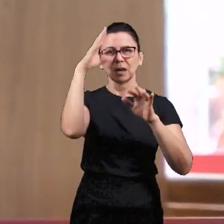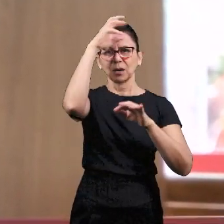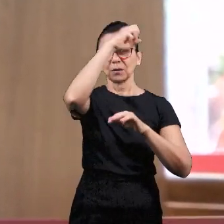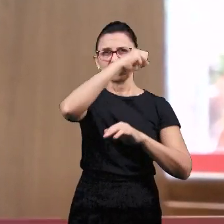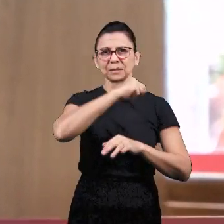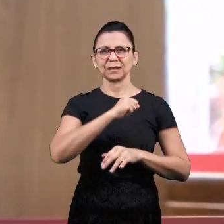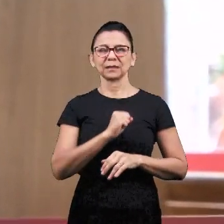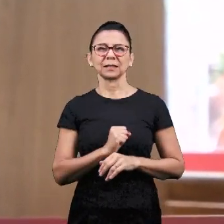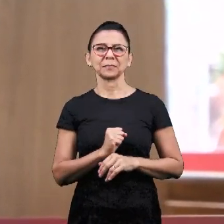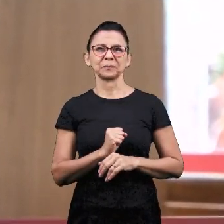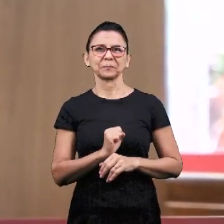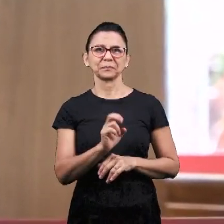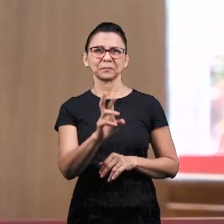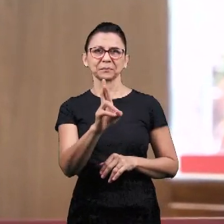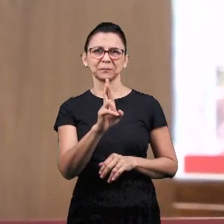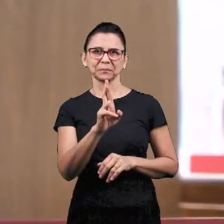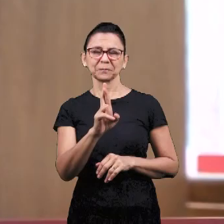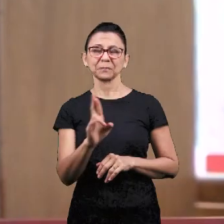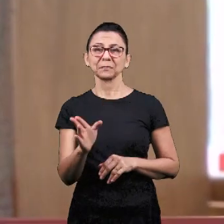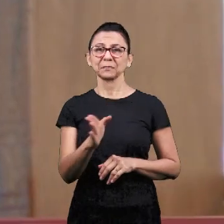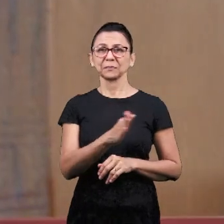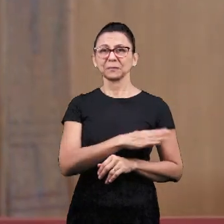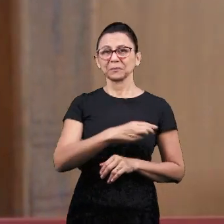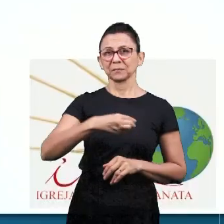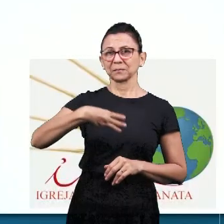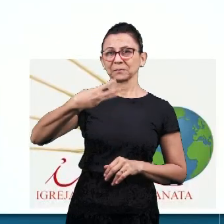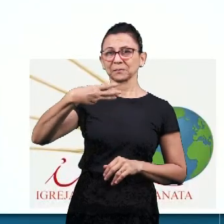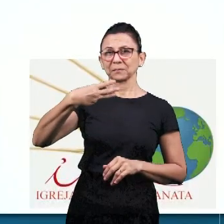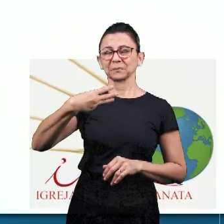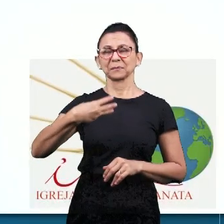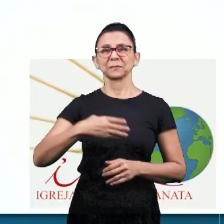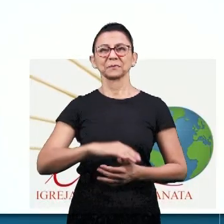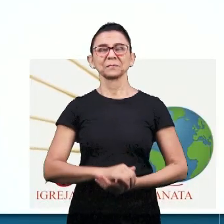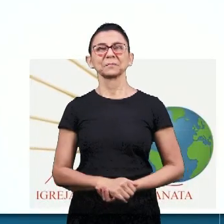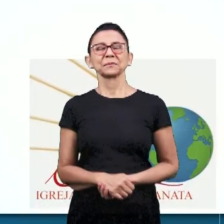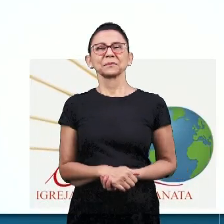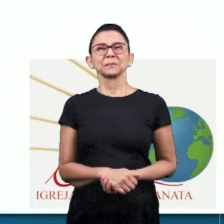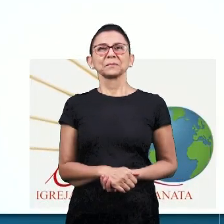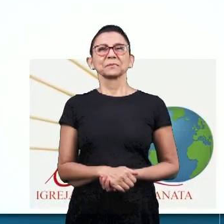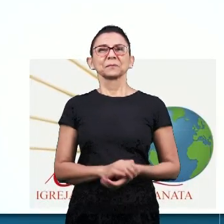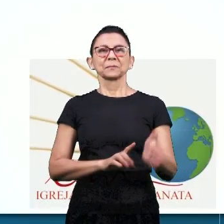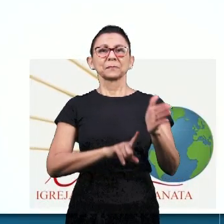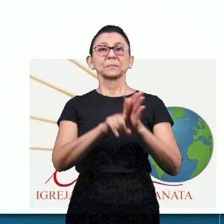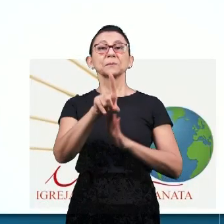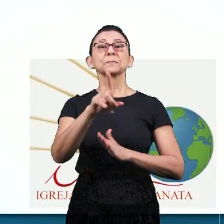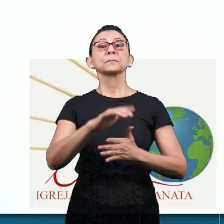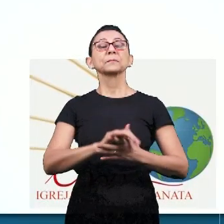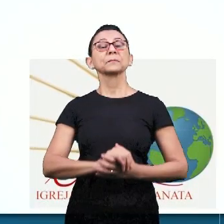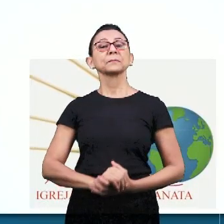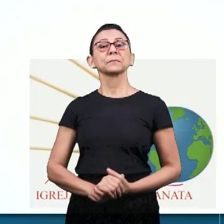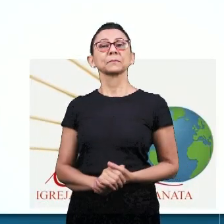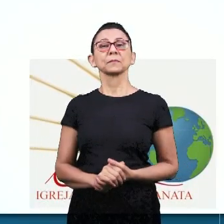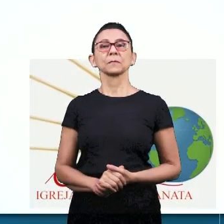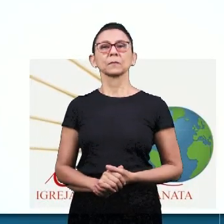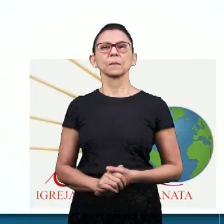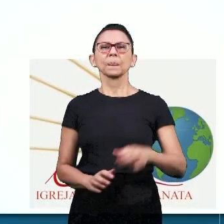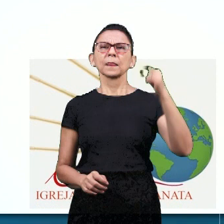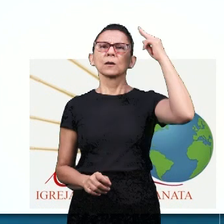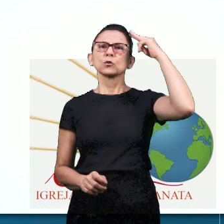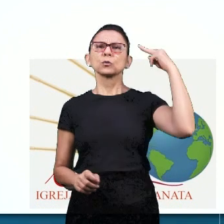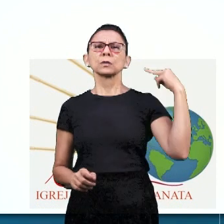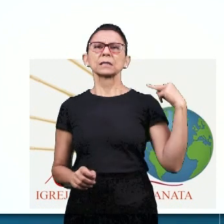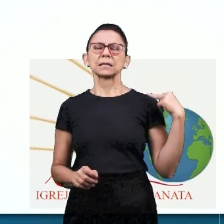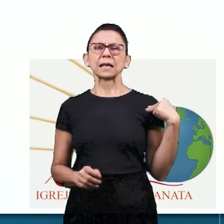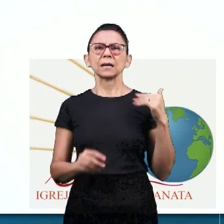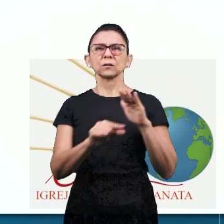de la réponse. Passons à la troisième question. La troisième question, elle dit, quelle a été la prophétie de Joseph au verset 7,